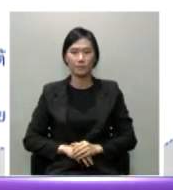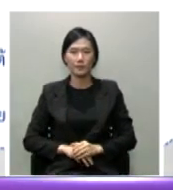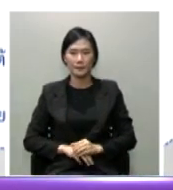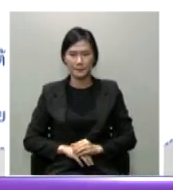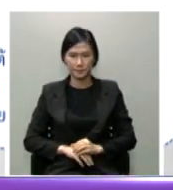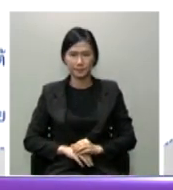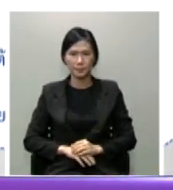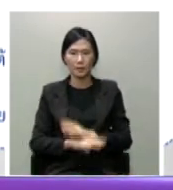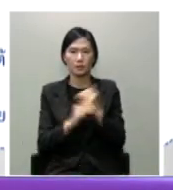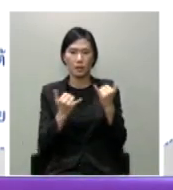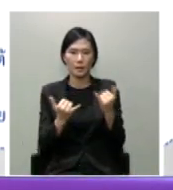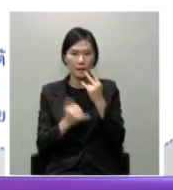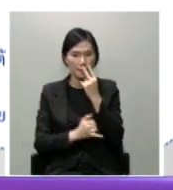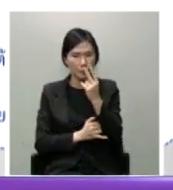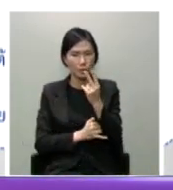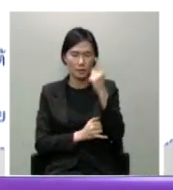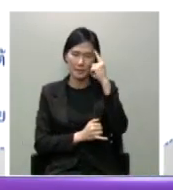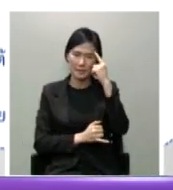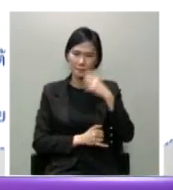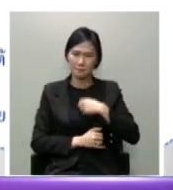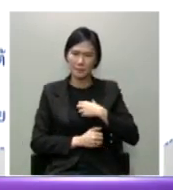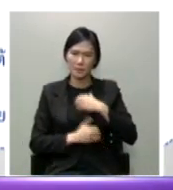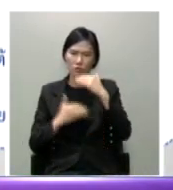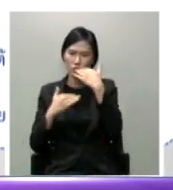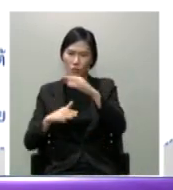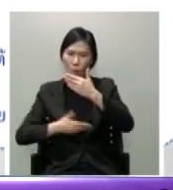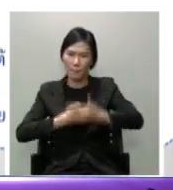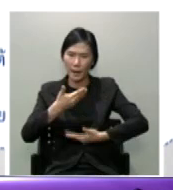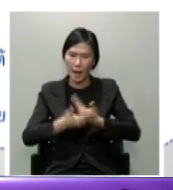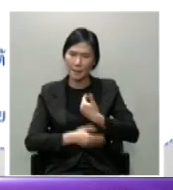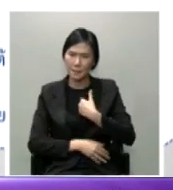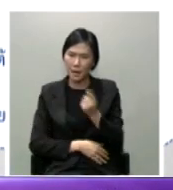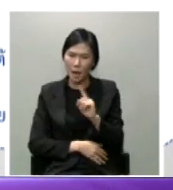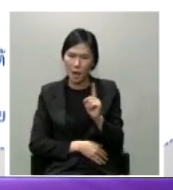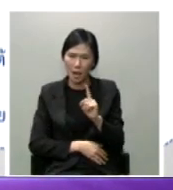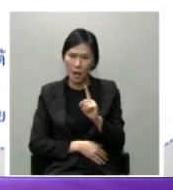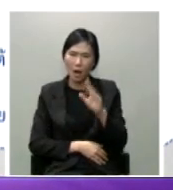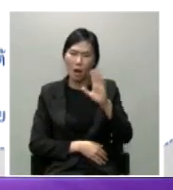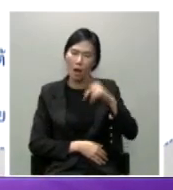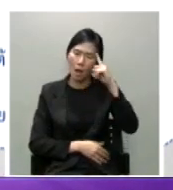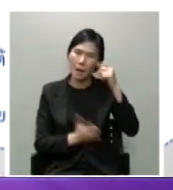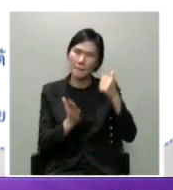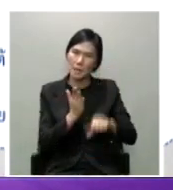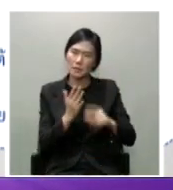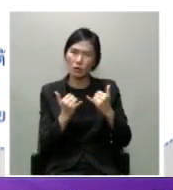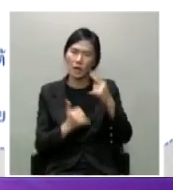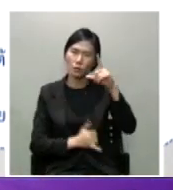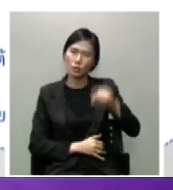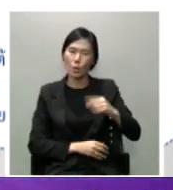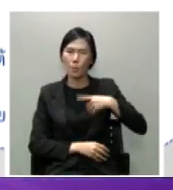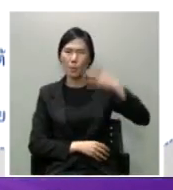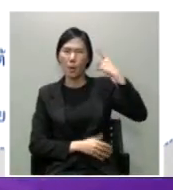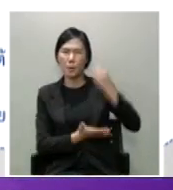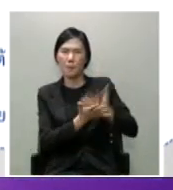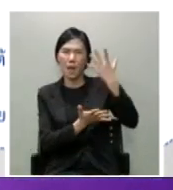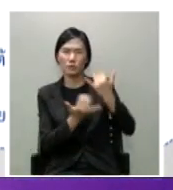เราก็ต้องมาดูสิครับว่าเฮ้ยแล้วเราส่งอะไรไปขายฟิลิปปินส์เนี่ยภาษีมันเคยถูกบัดนี้มันจะแพงแล้วพี่